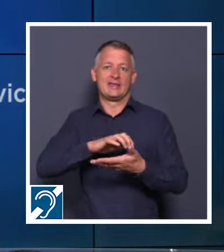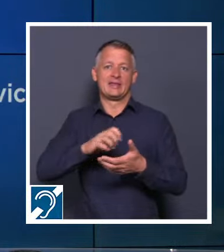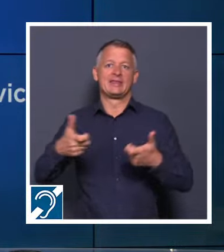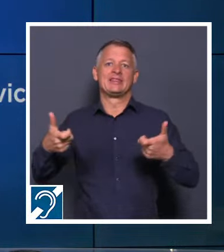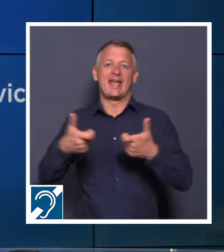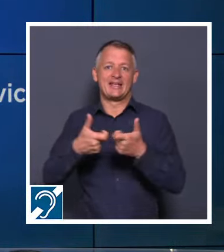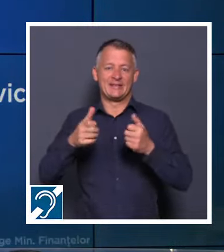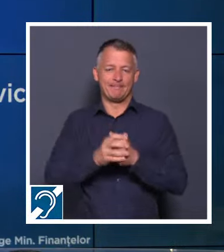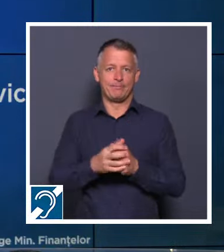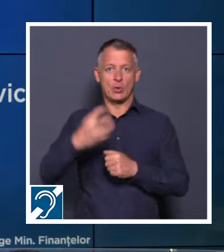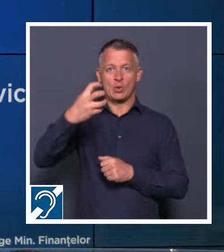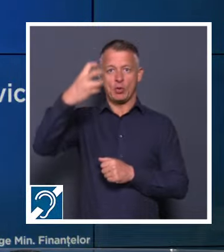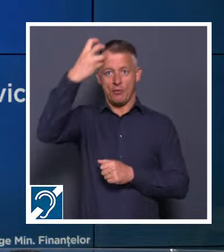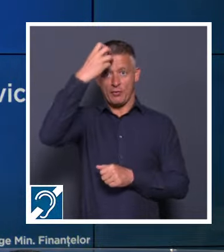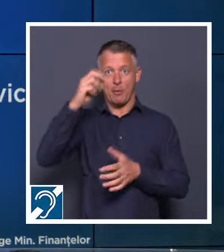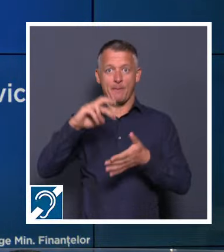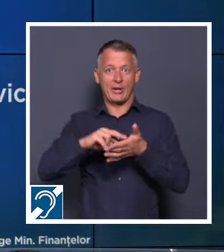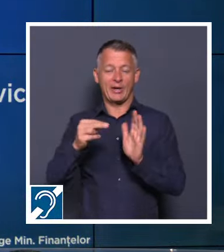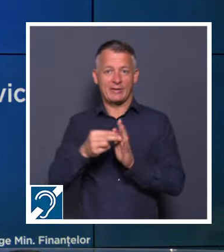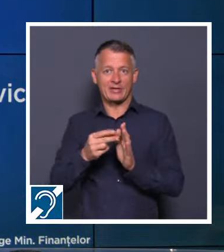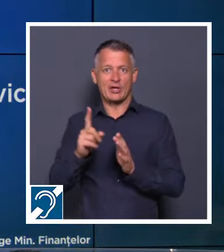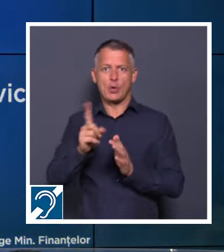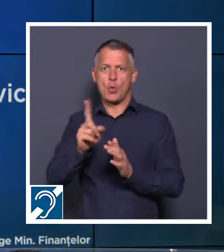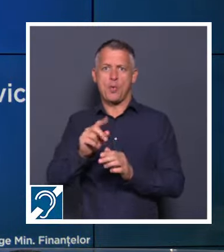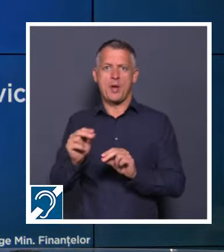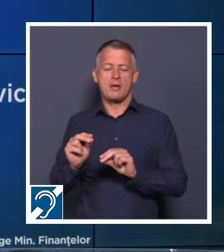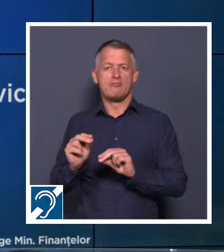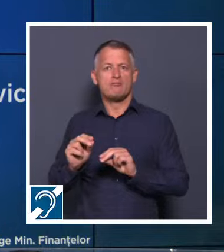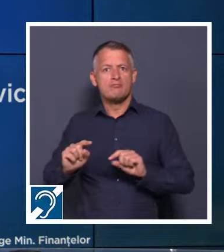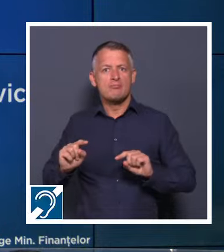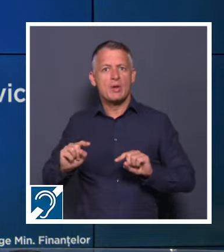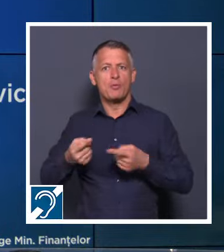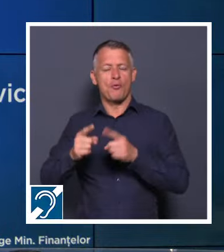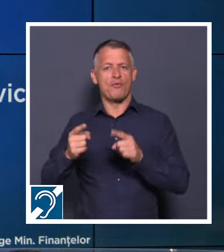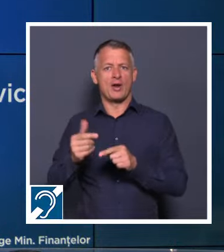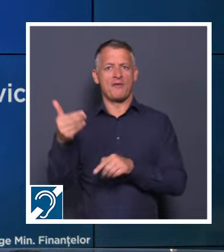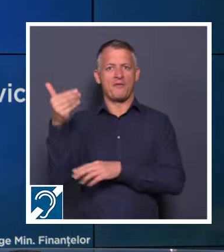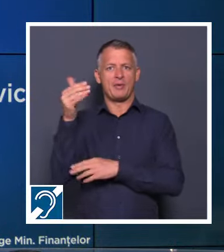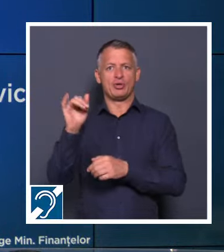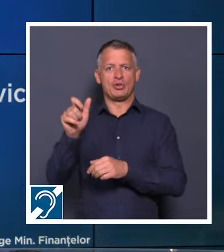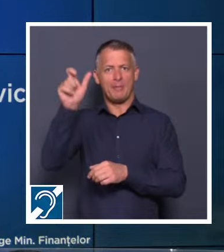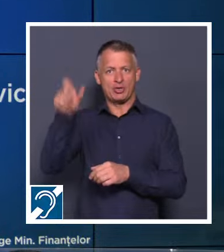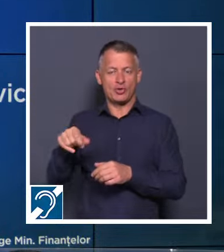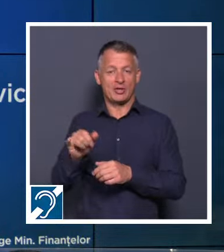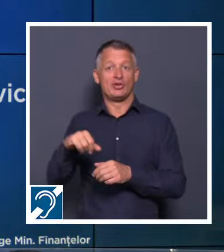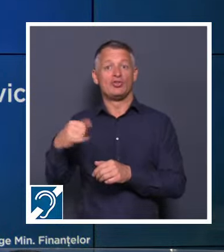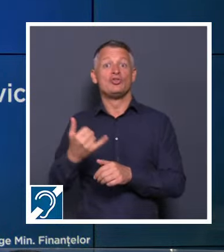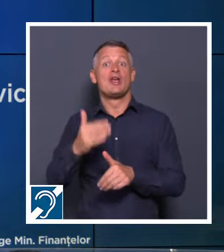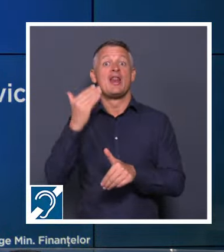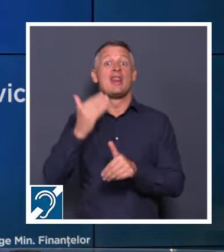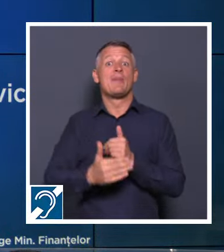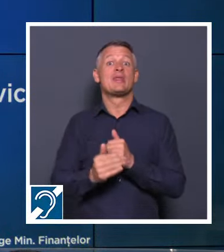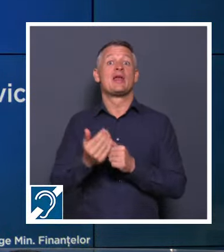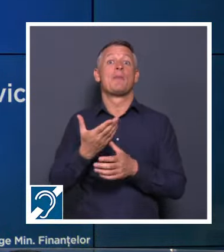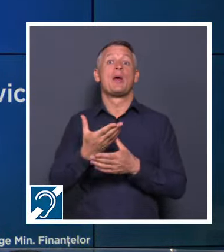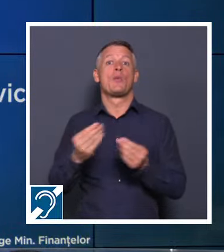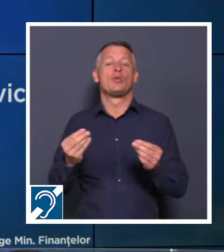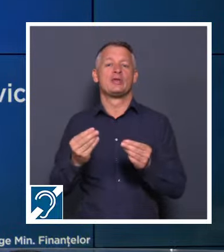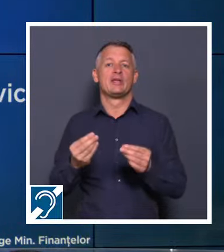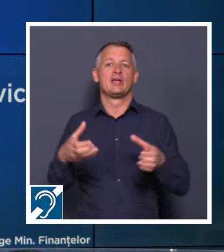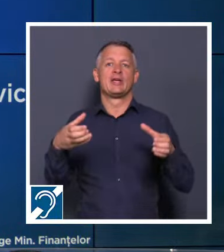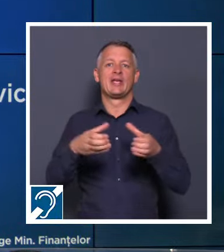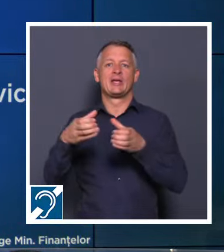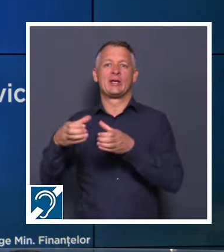mai amplu. El nu vizează doar impulsionarea cetățenilor și firmelor să-și plătească datoriile, ci prevede și limitarea mai multor categorii